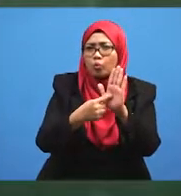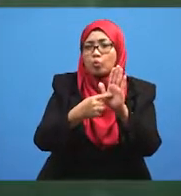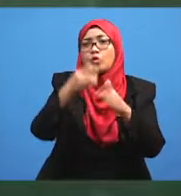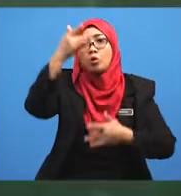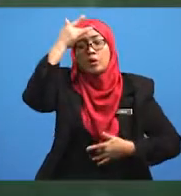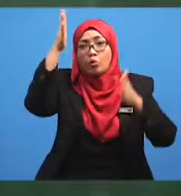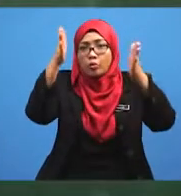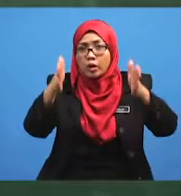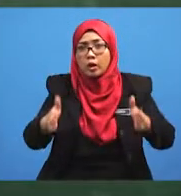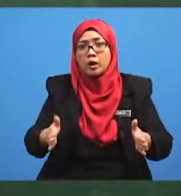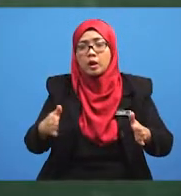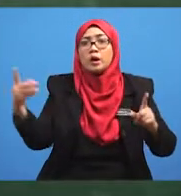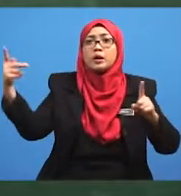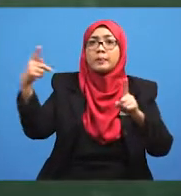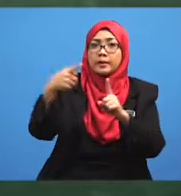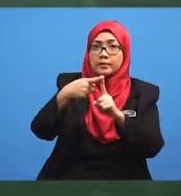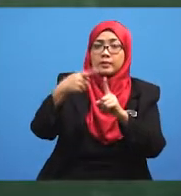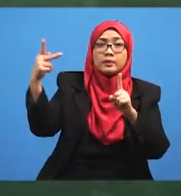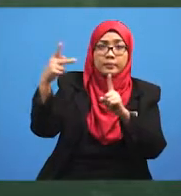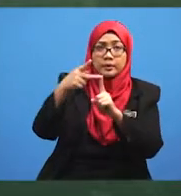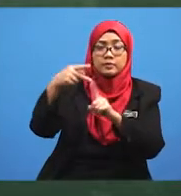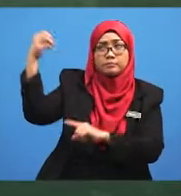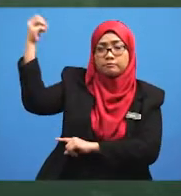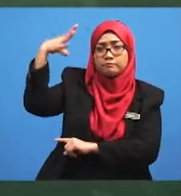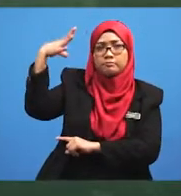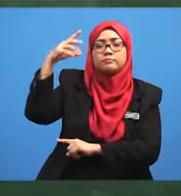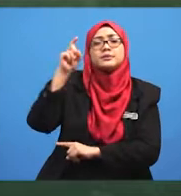radioaktif boleh membahayakan pesakit.